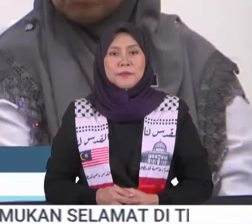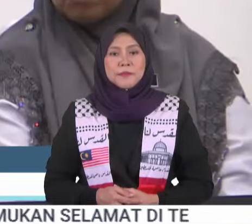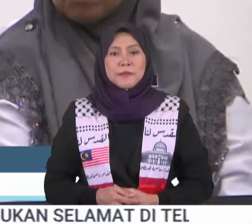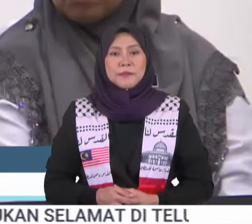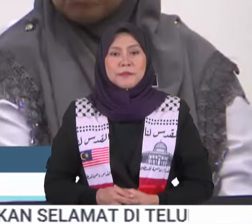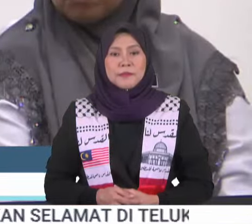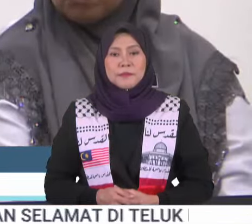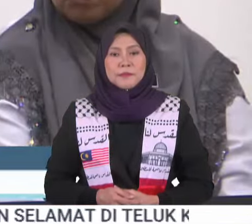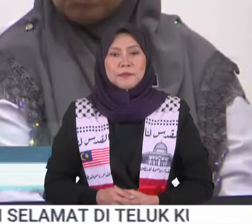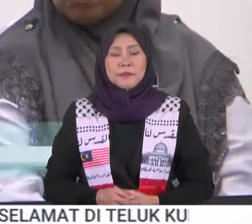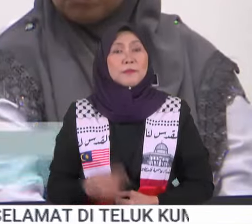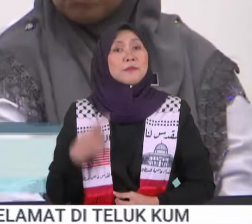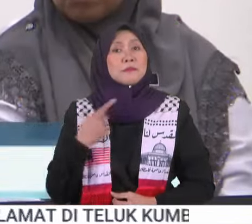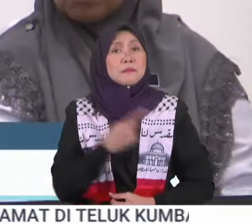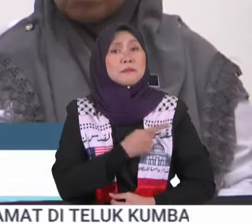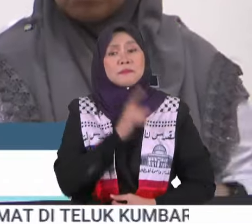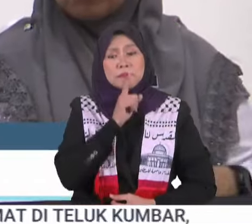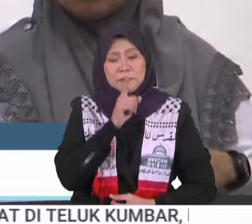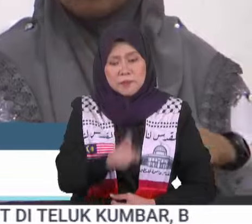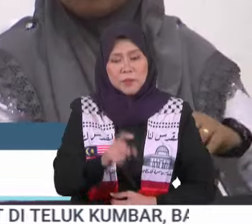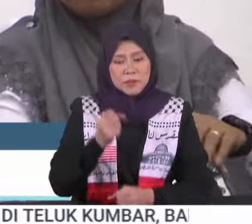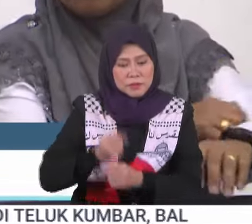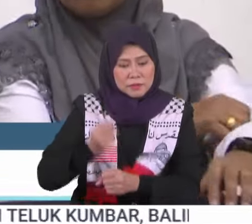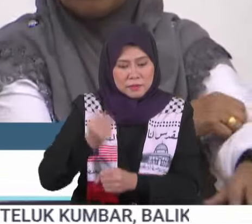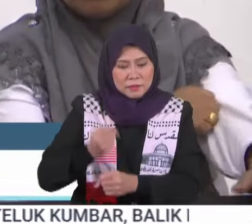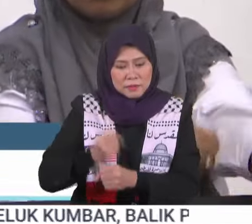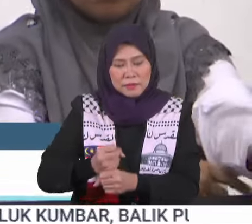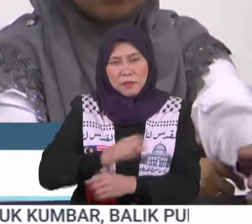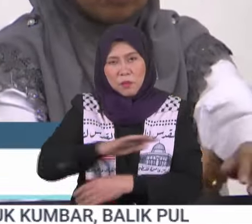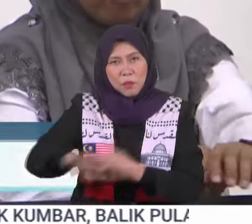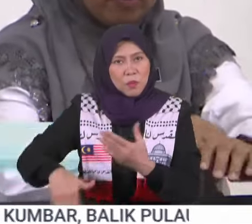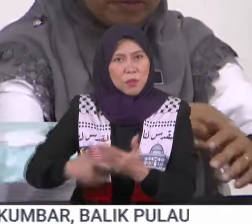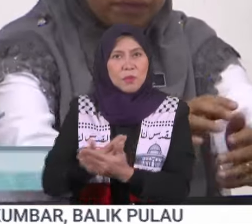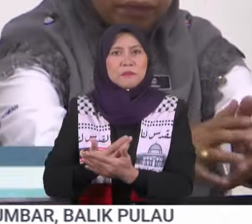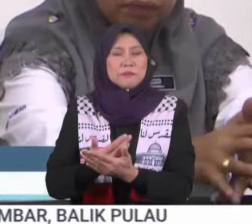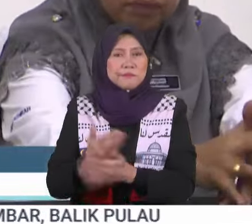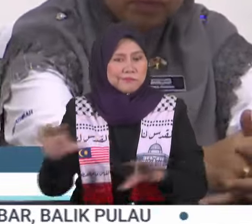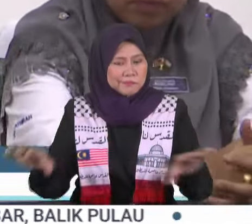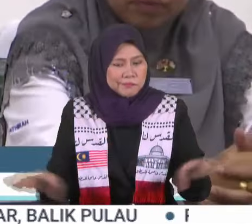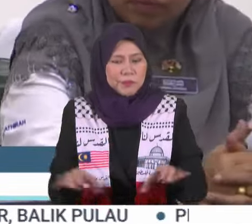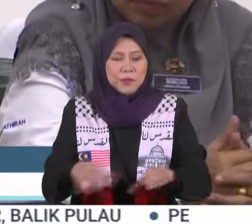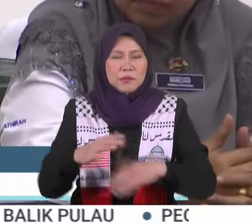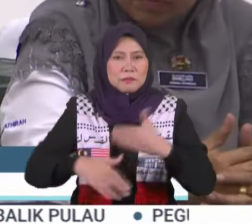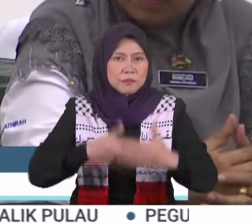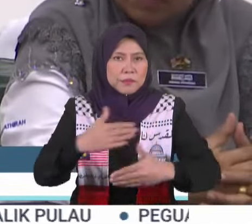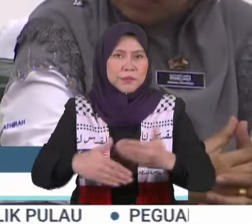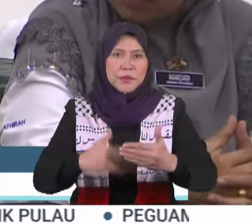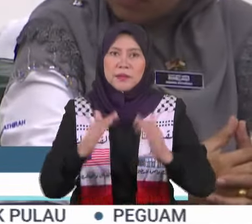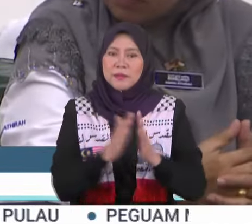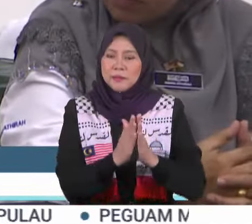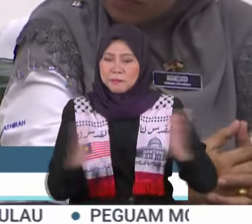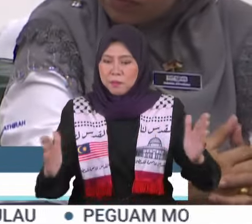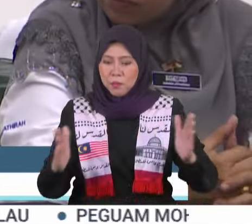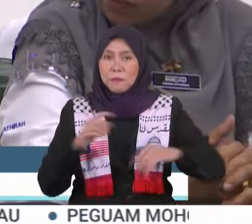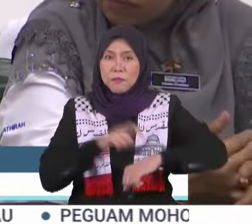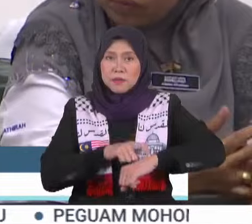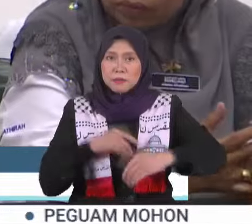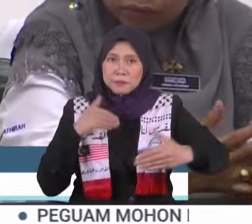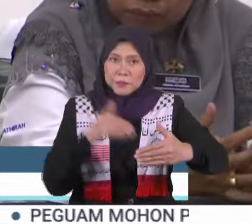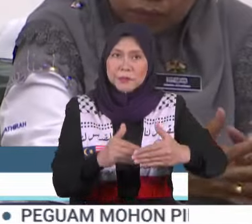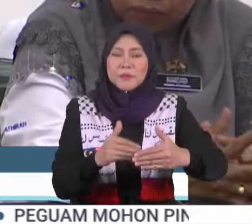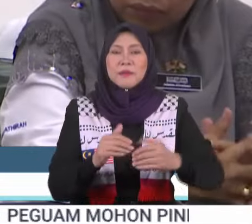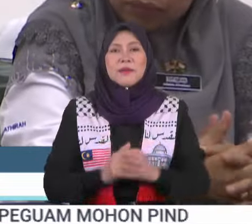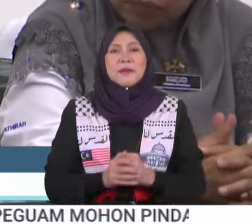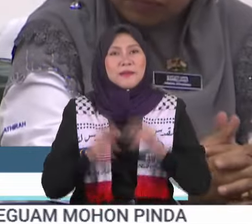Kita nak pastikan okay, kerja-kerja ini semua dapat dijalankan, dilaksanakan dalam tempoh terdekat. Untuk